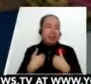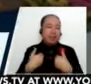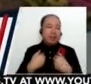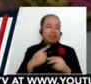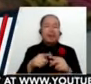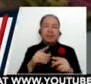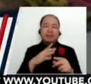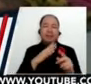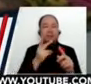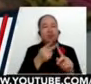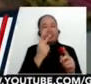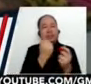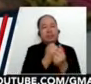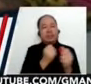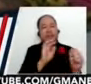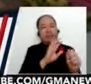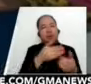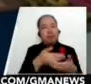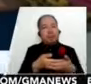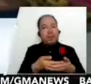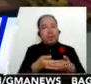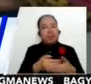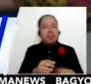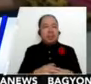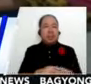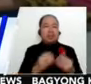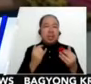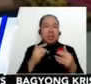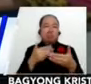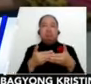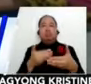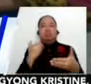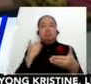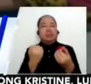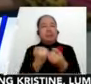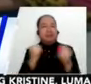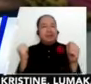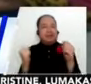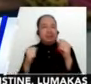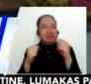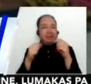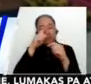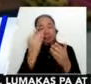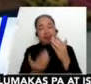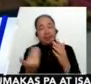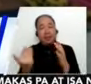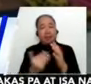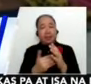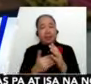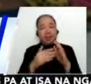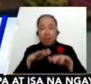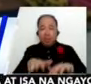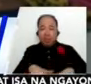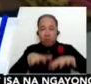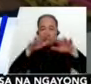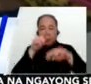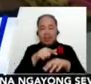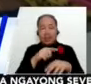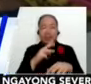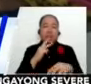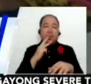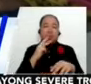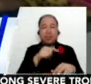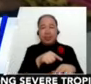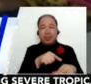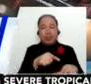inagahan na namin ang paglikas kasi baka aapaw na naman yung tubig doon sa wala na naman kami madadaanan